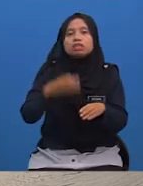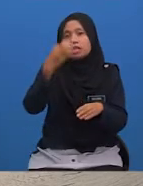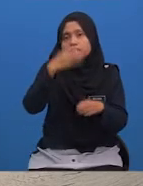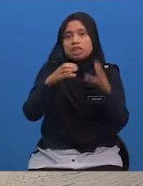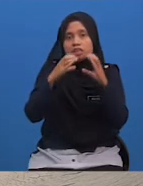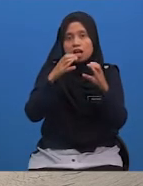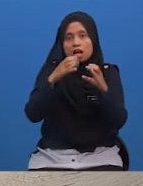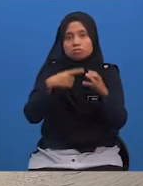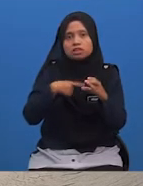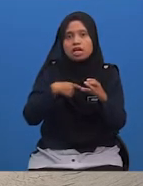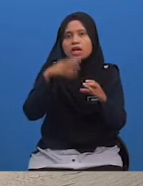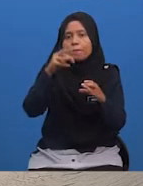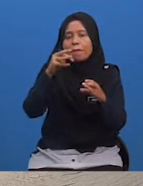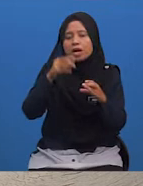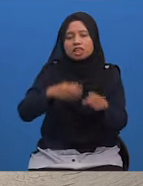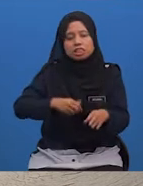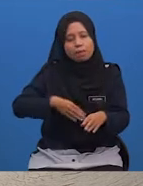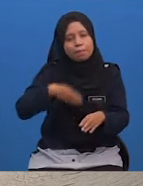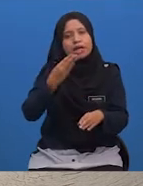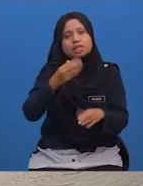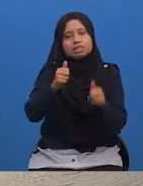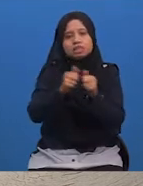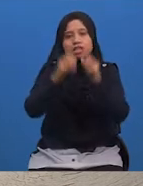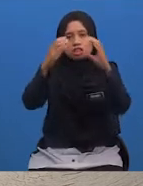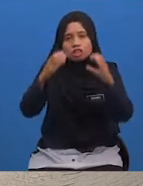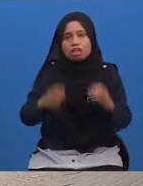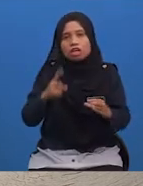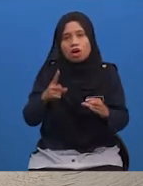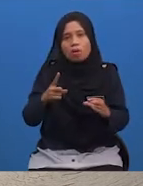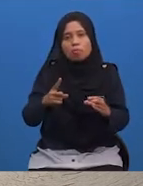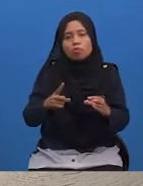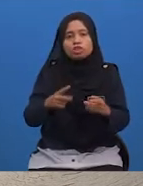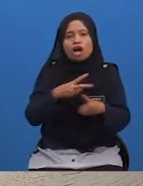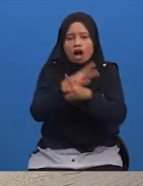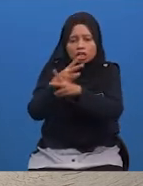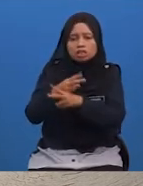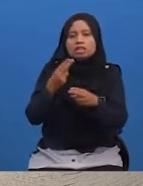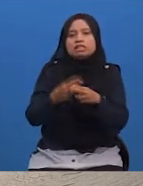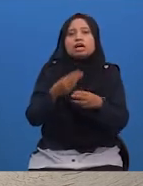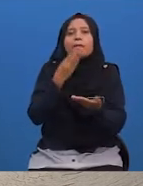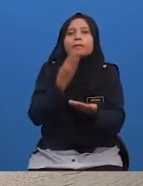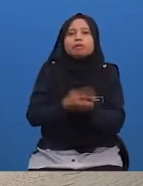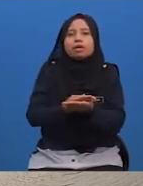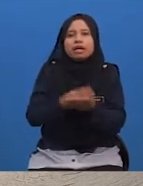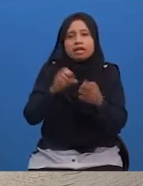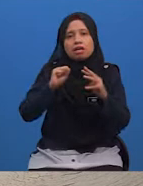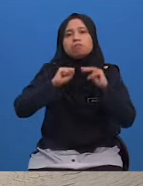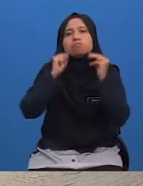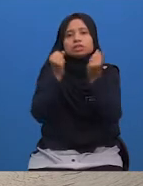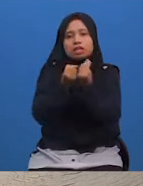berkata, saya memang kagum dengan cara kamu mempertahankan nama baik masyarakat